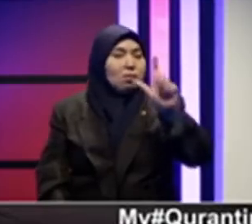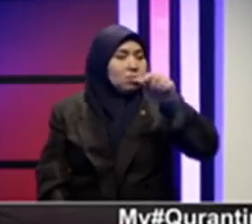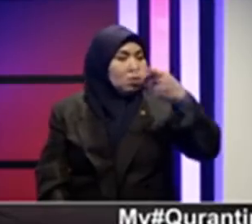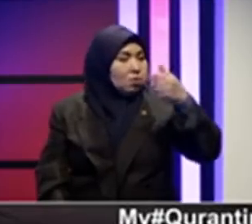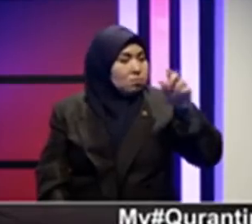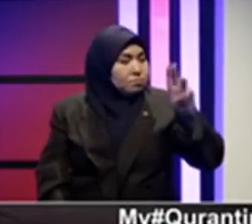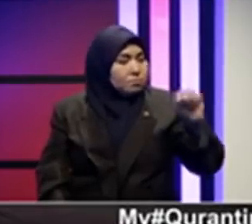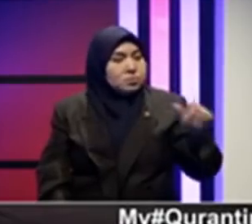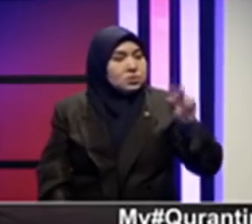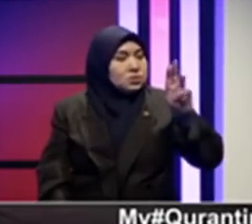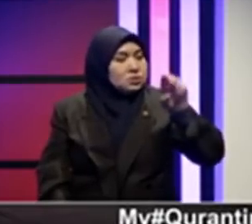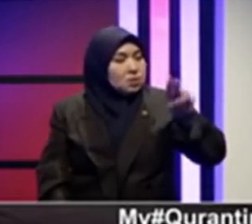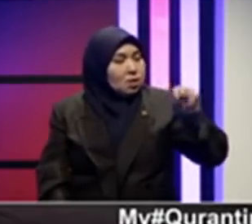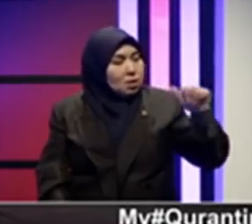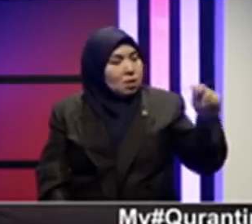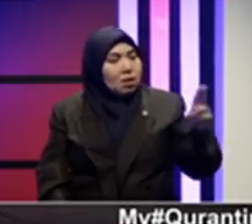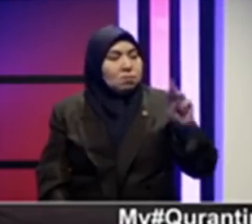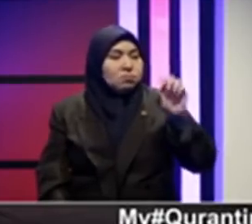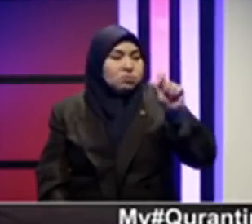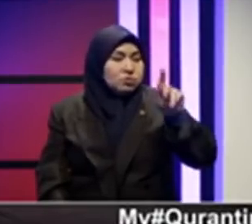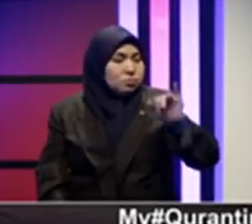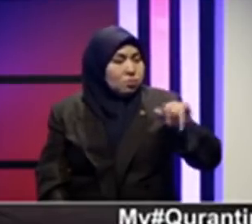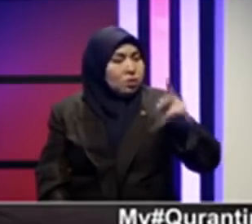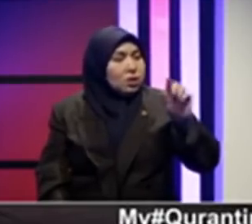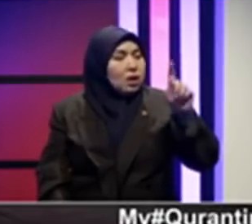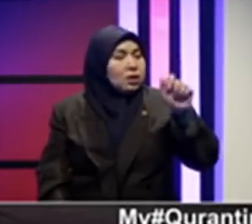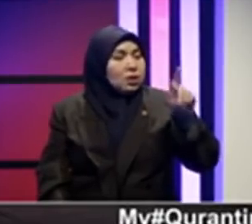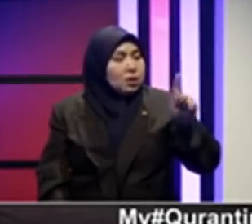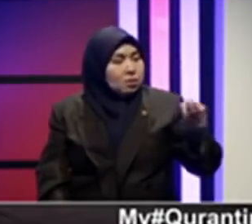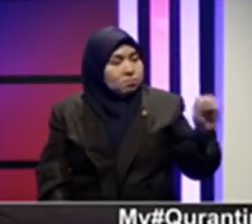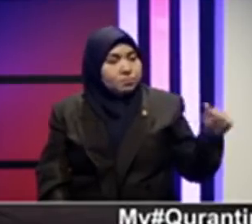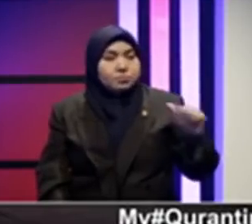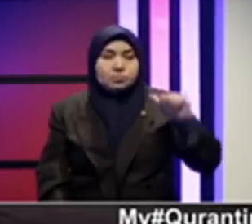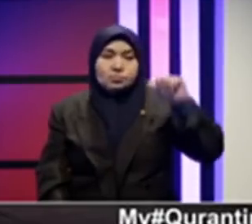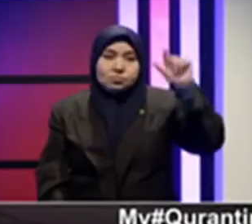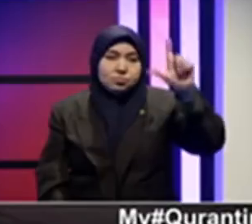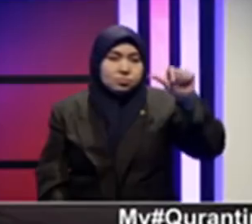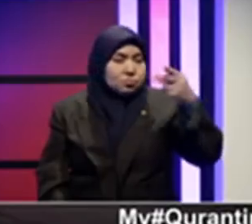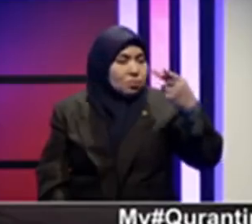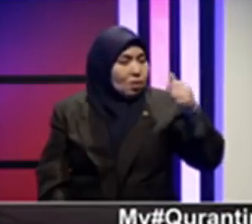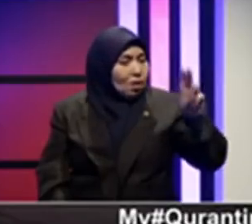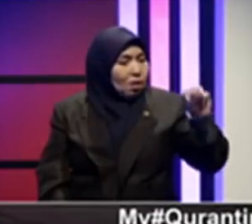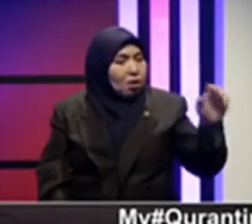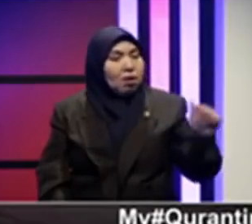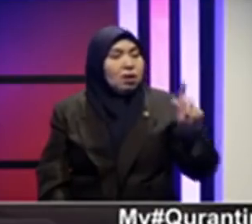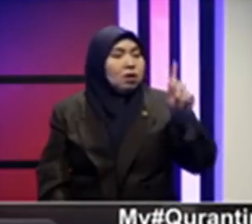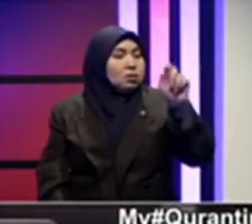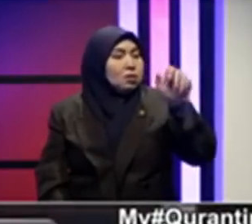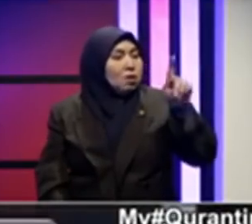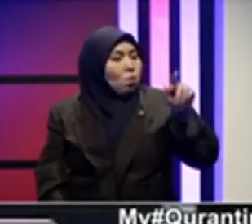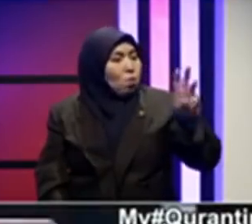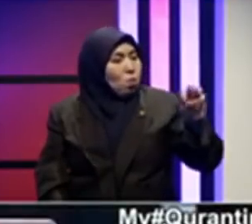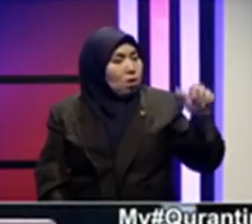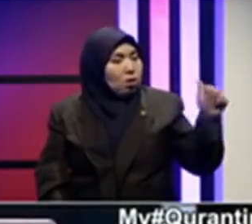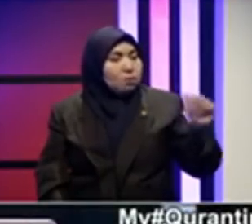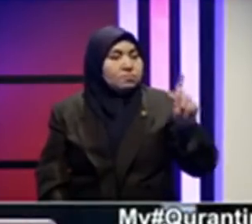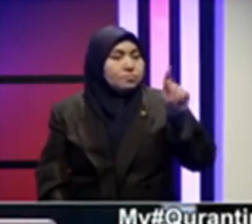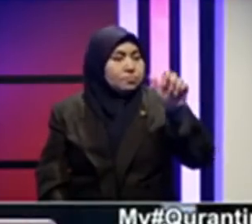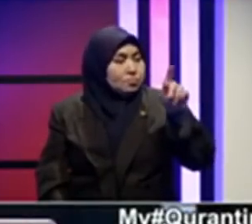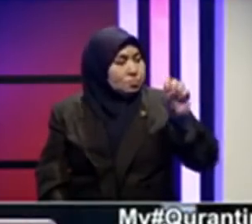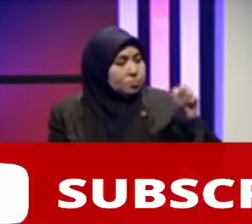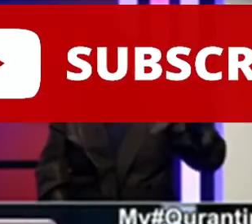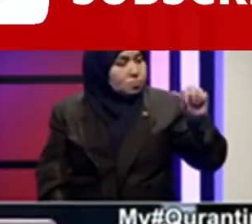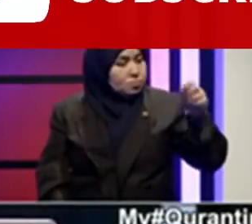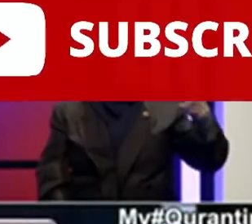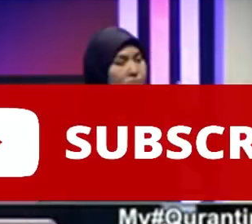minal mu'minin, Allahumma ja'alna minal muttaqin. Allahumma ati anfusana taqwaha wa zakkiha anta khairu man zakkaha,